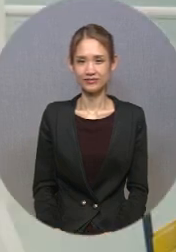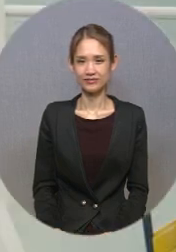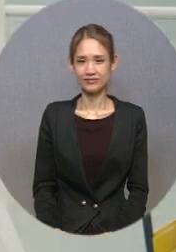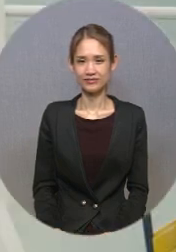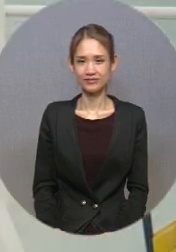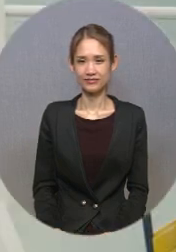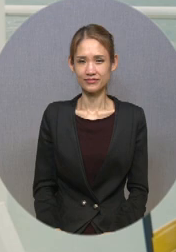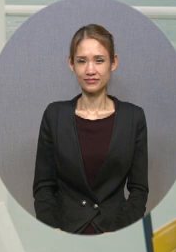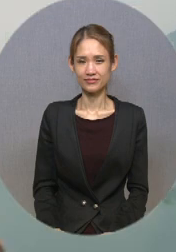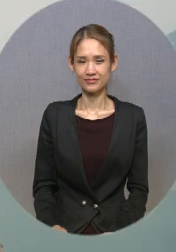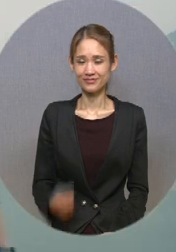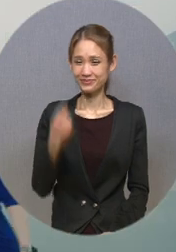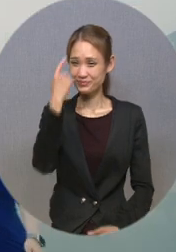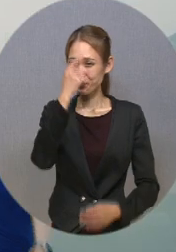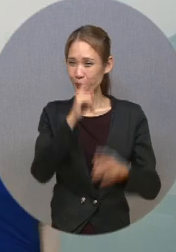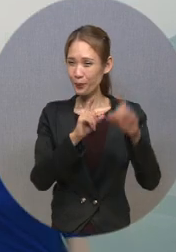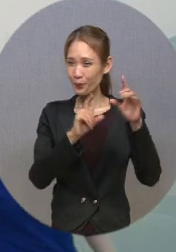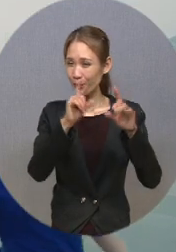표정